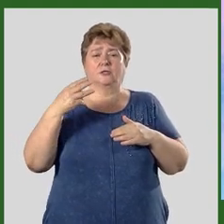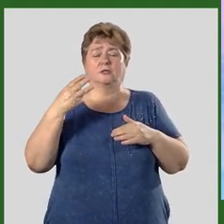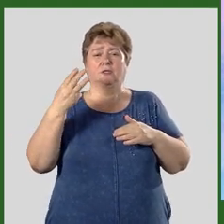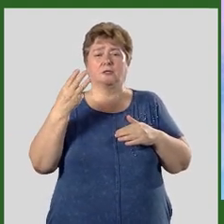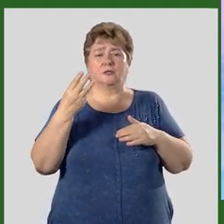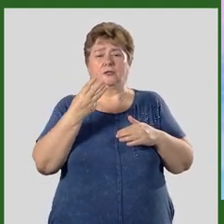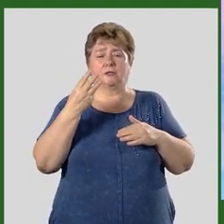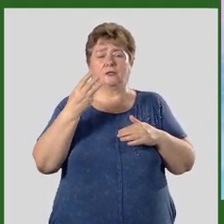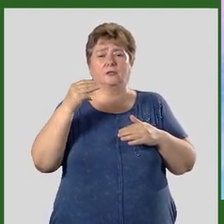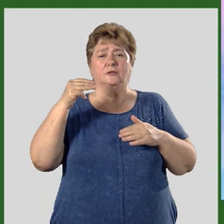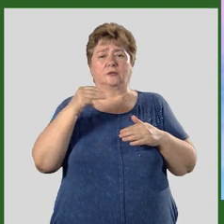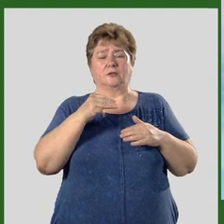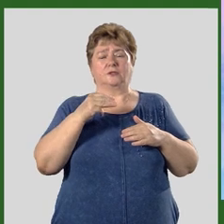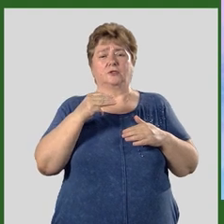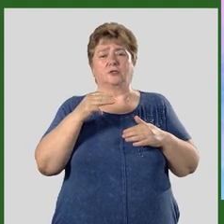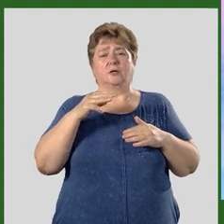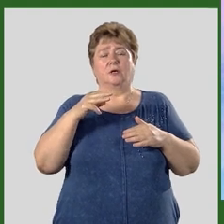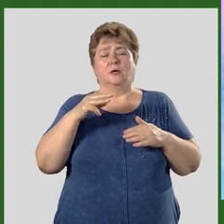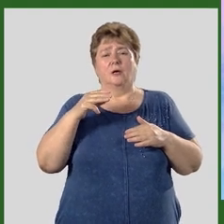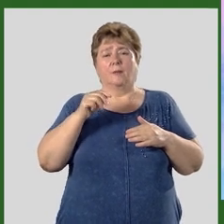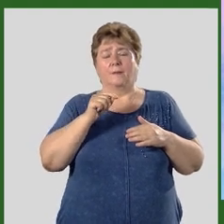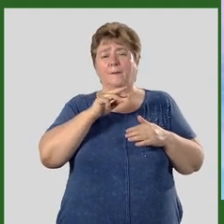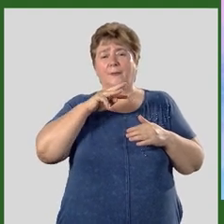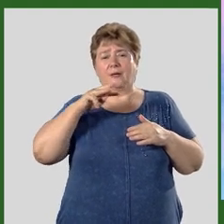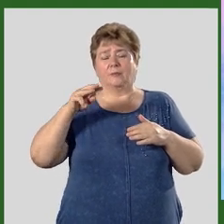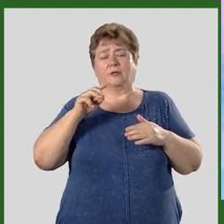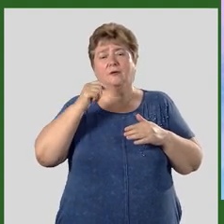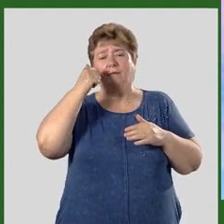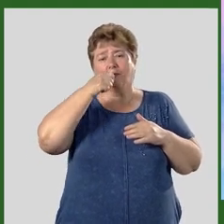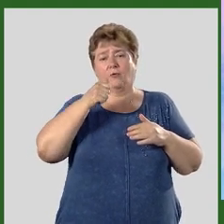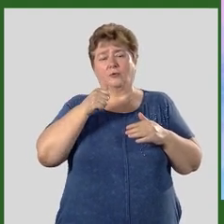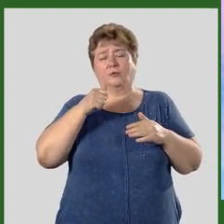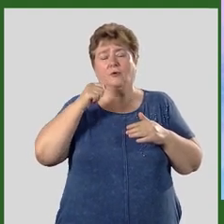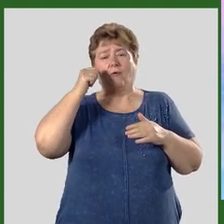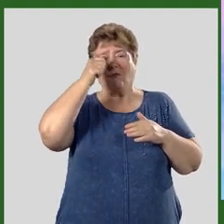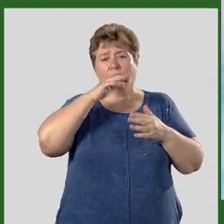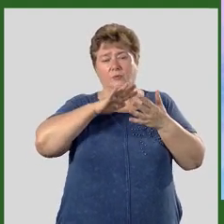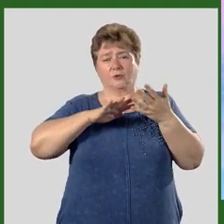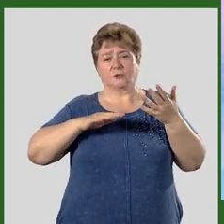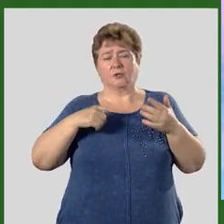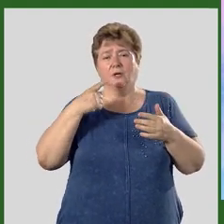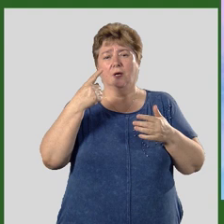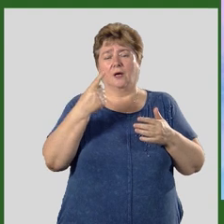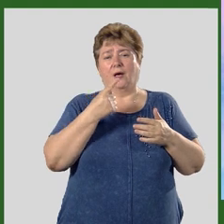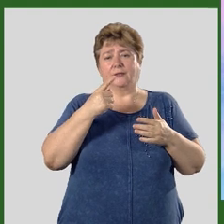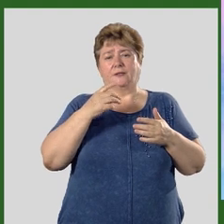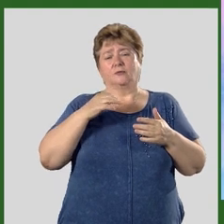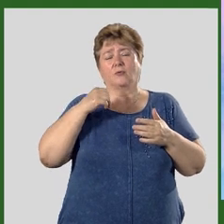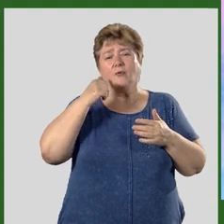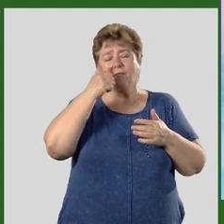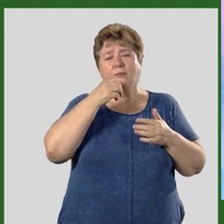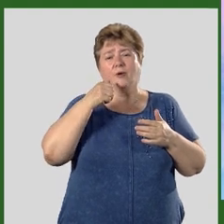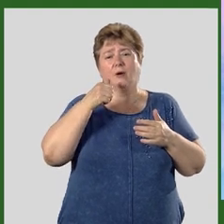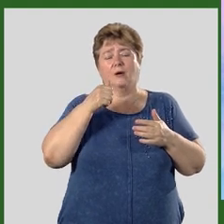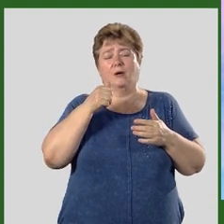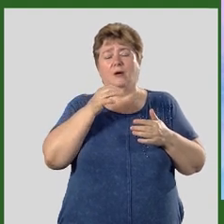1000-3000 миллиметров в год. В течение года здесь отмечается один сезон